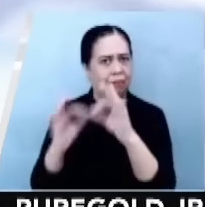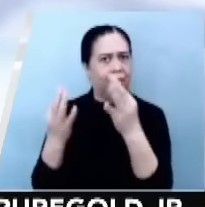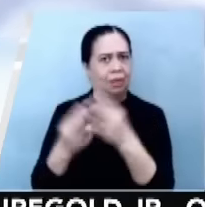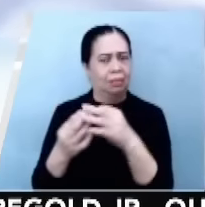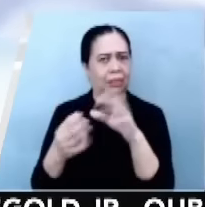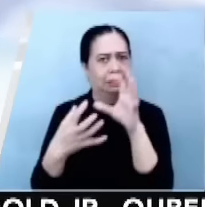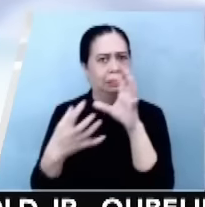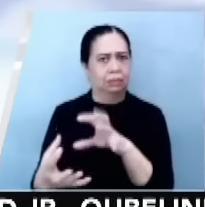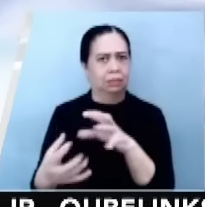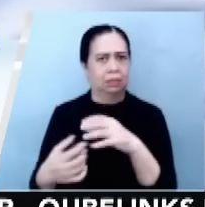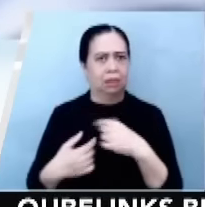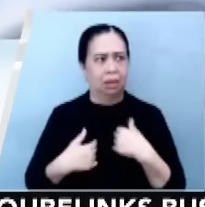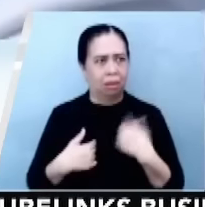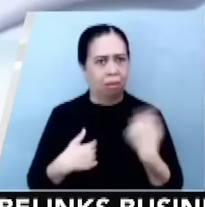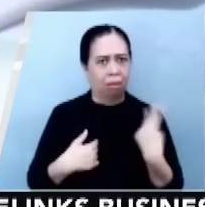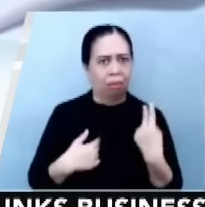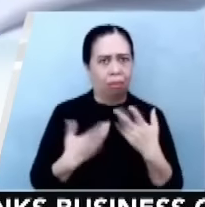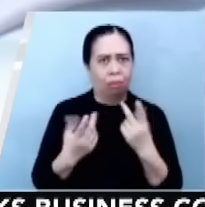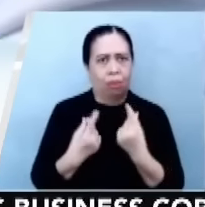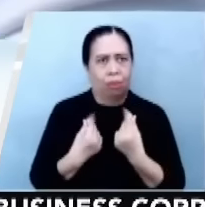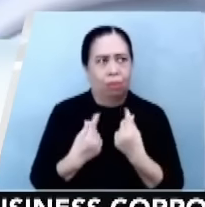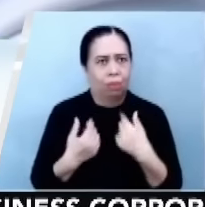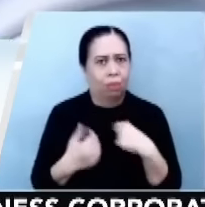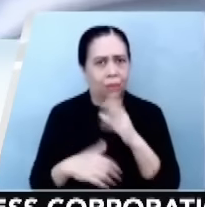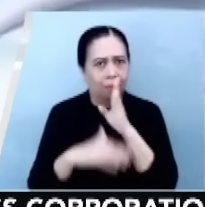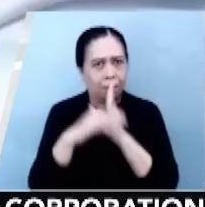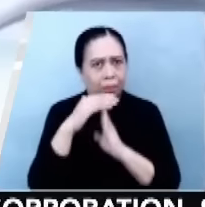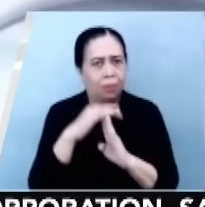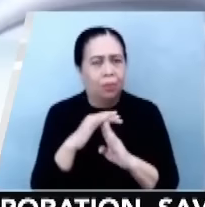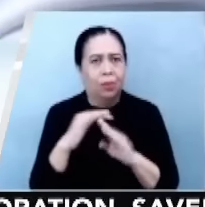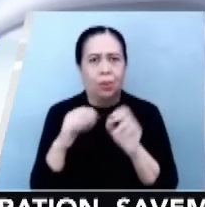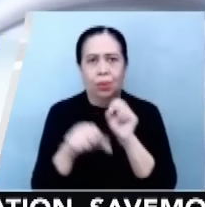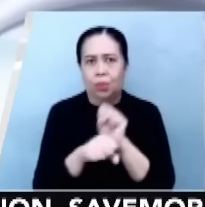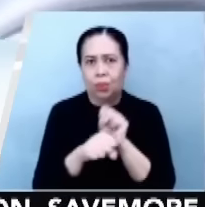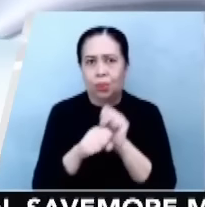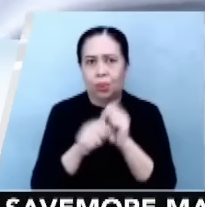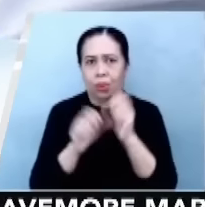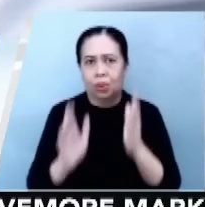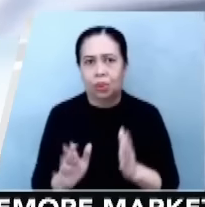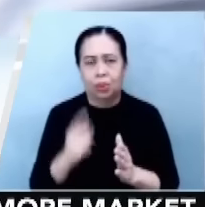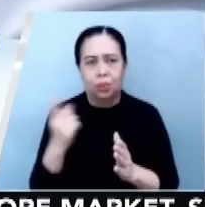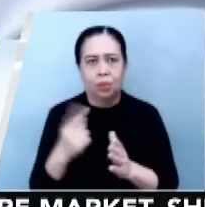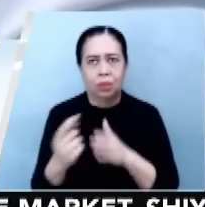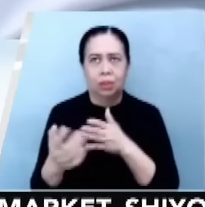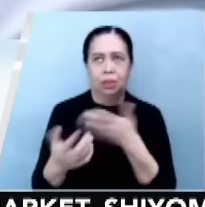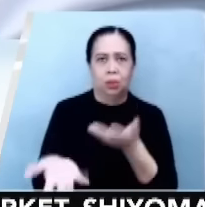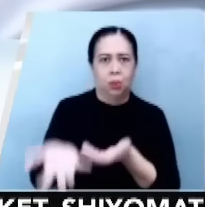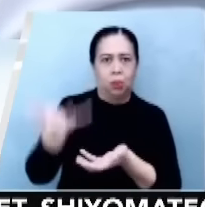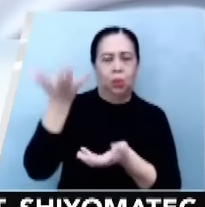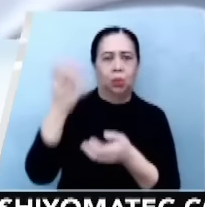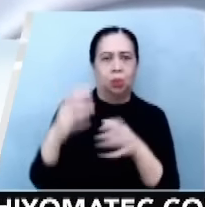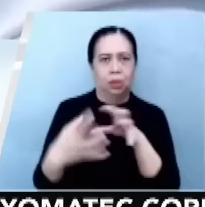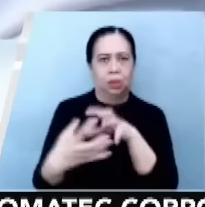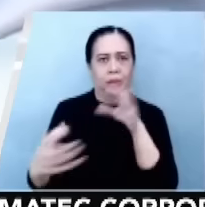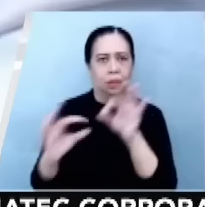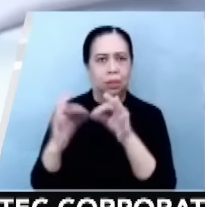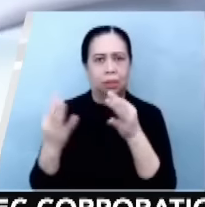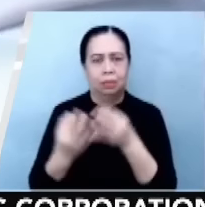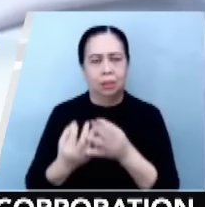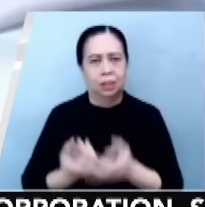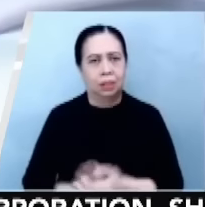ano ba naman po ang laban naming mga ordinaryong manggagawa lamang laban sa kanila? Hindi naman po